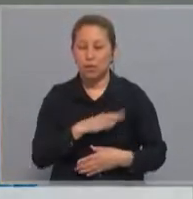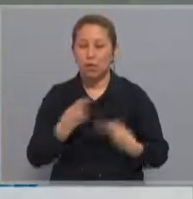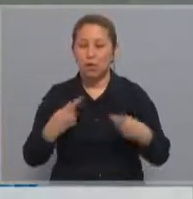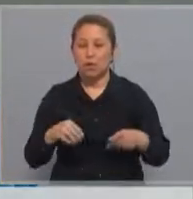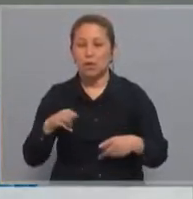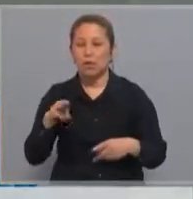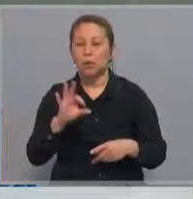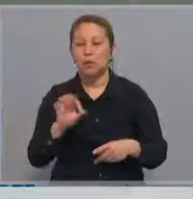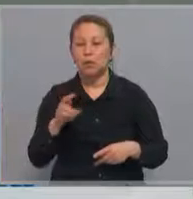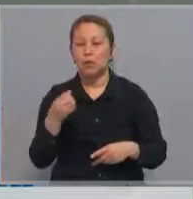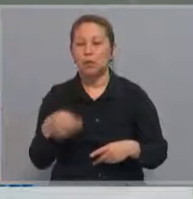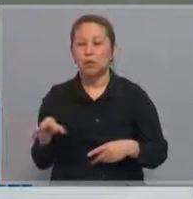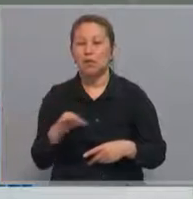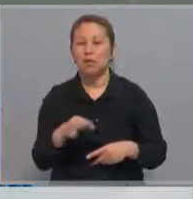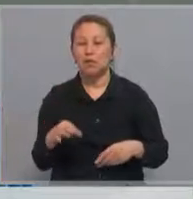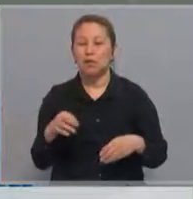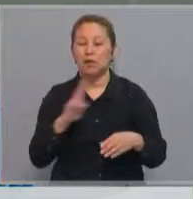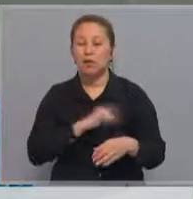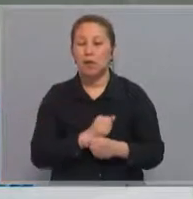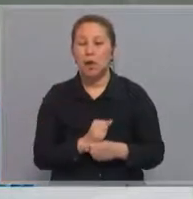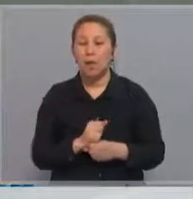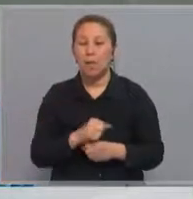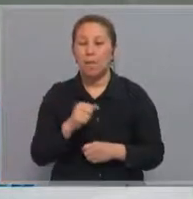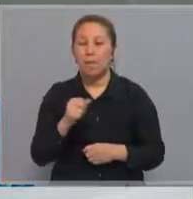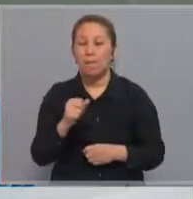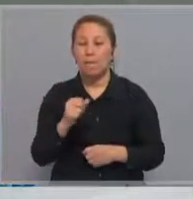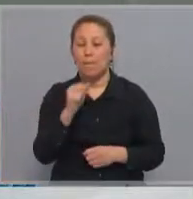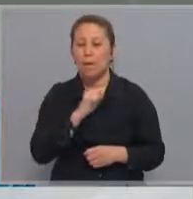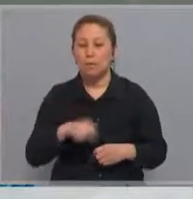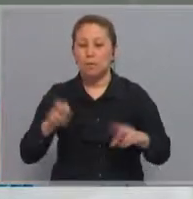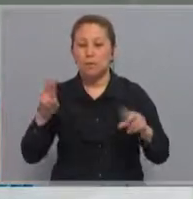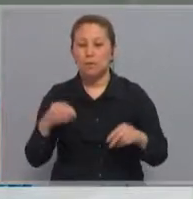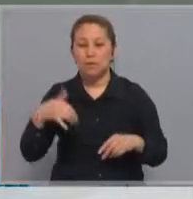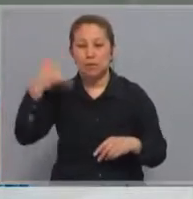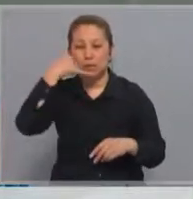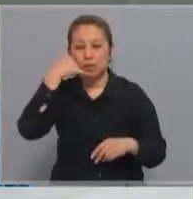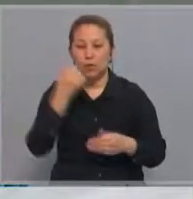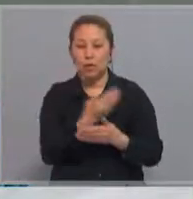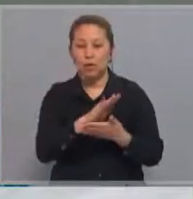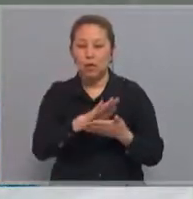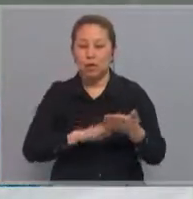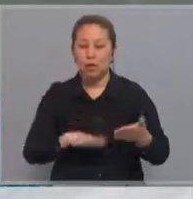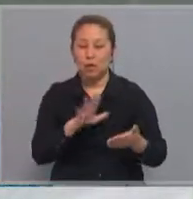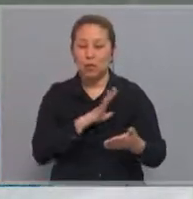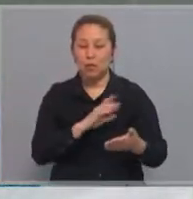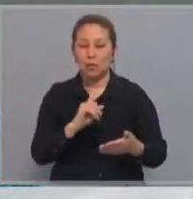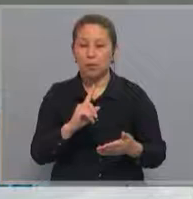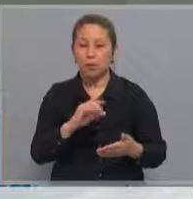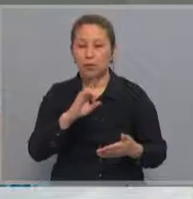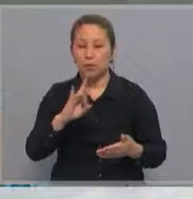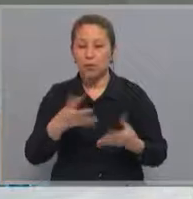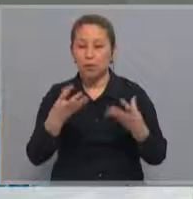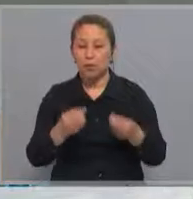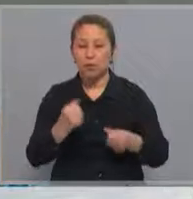басқа Төлеби ауданы бойынша полиция қызметкерлерінің әрекетіне Балмұздақ серіктестігінен телефон арқылы шағым түскен болатын. Онда ағымдағы жылдың 1 сәуірінде